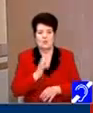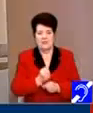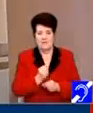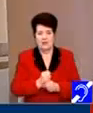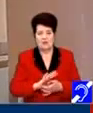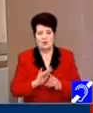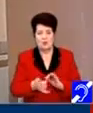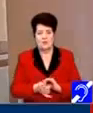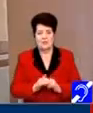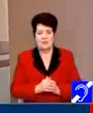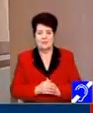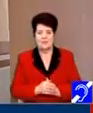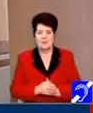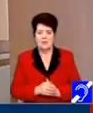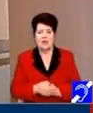de